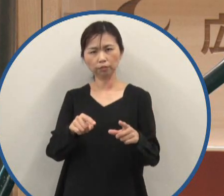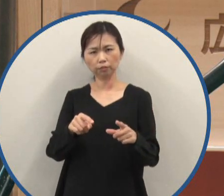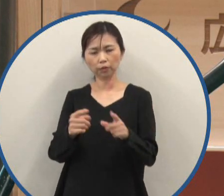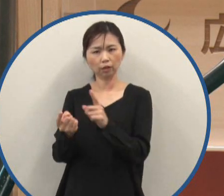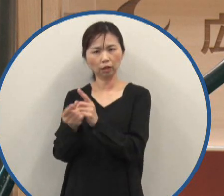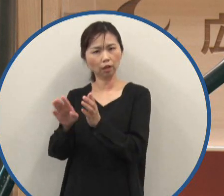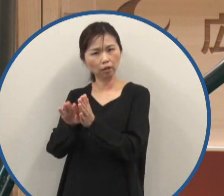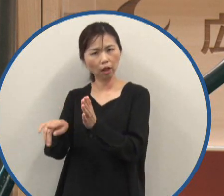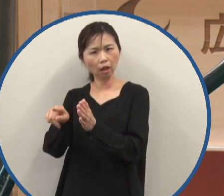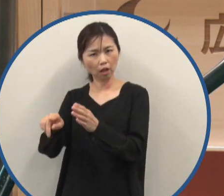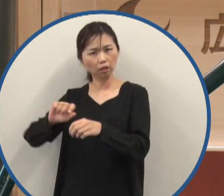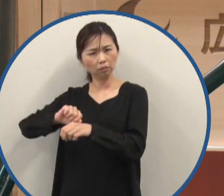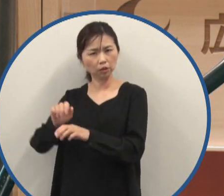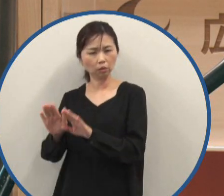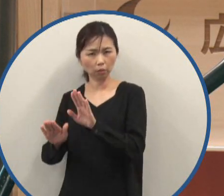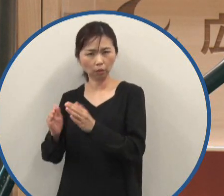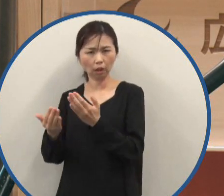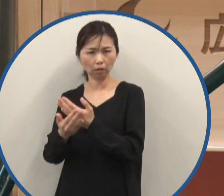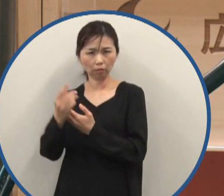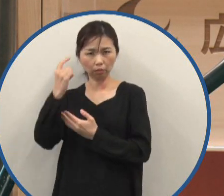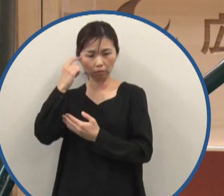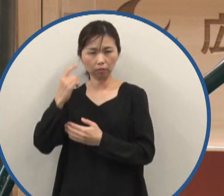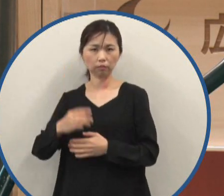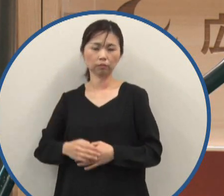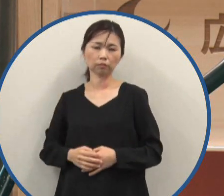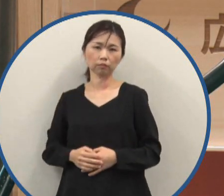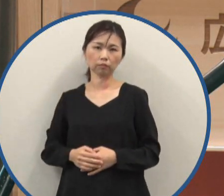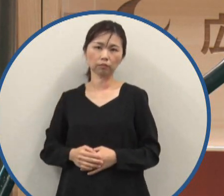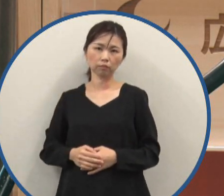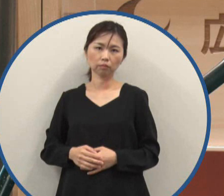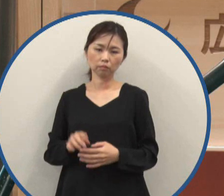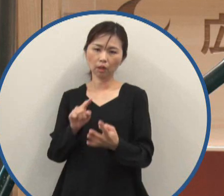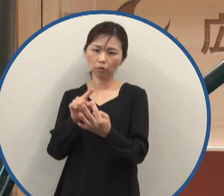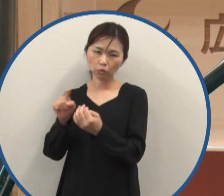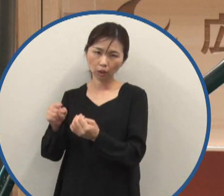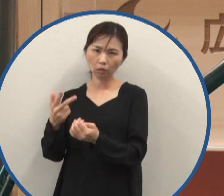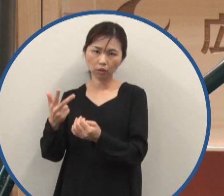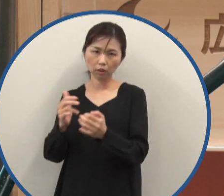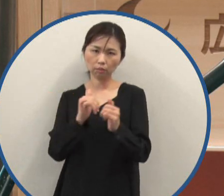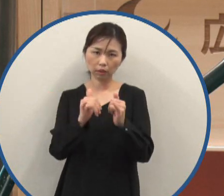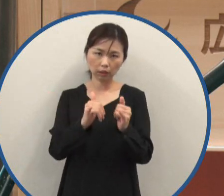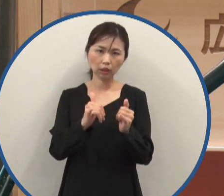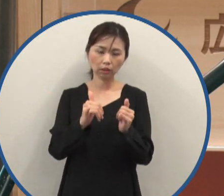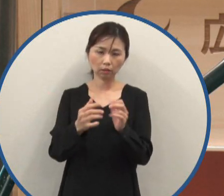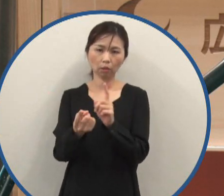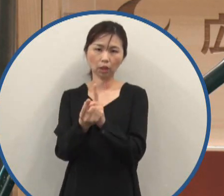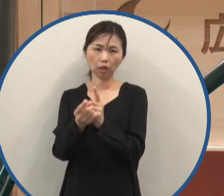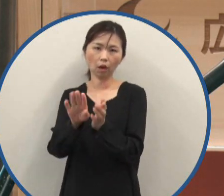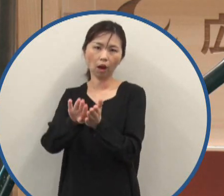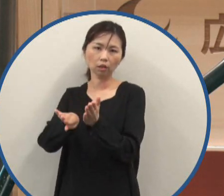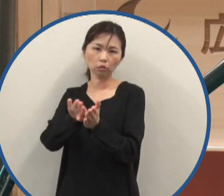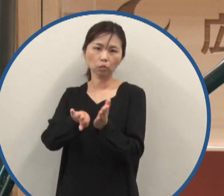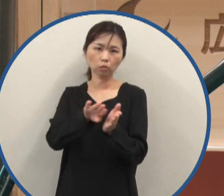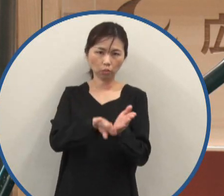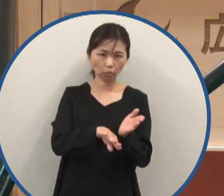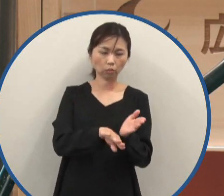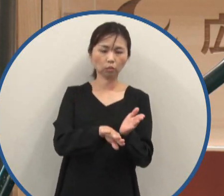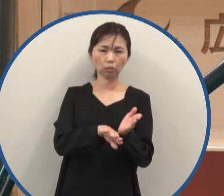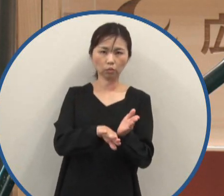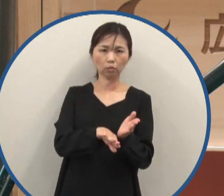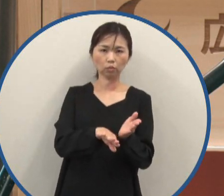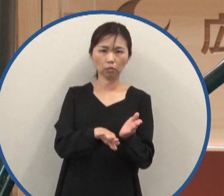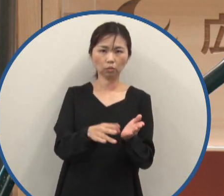が、いくつかの市長を対象から外すということがまず必要になります